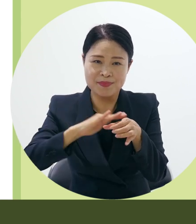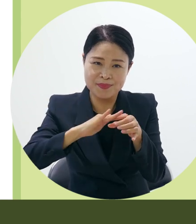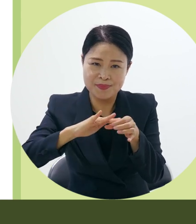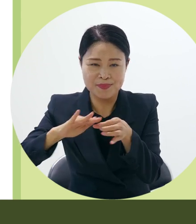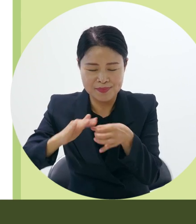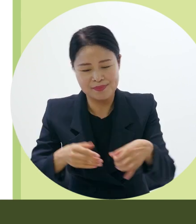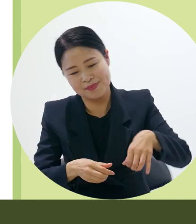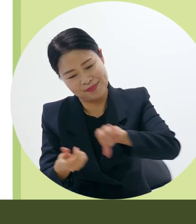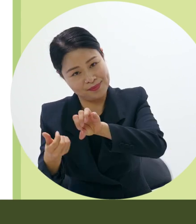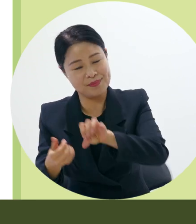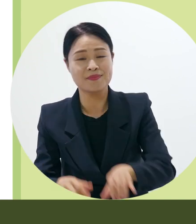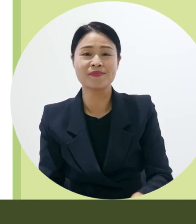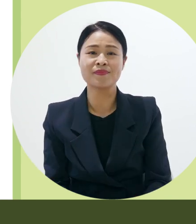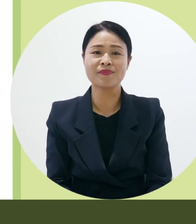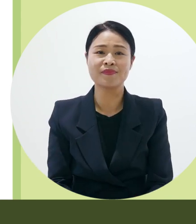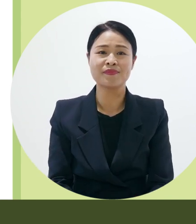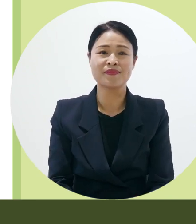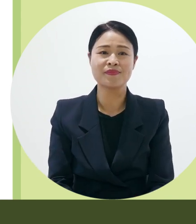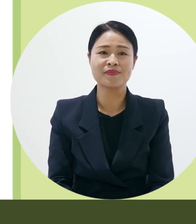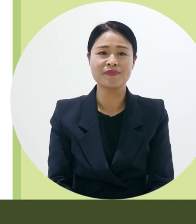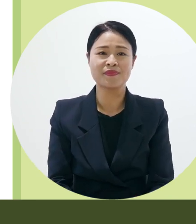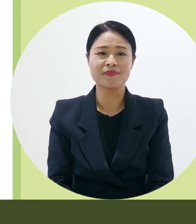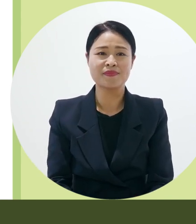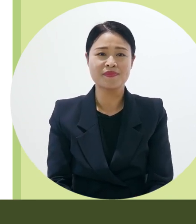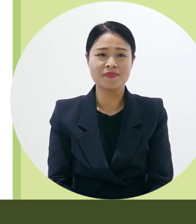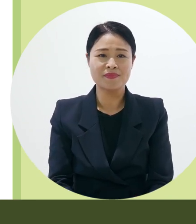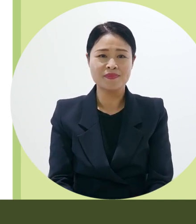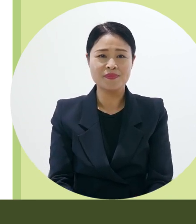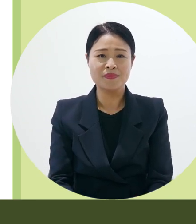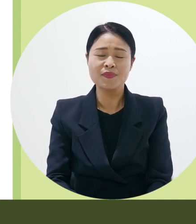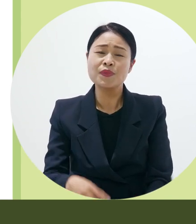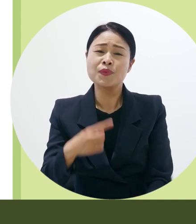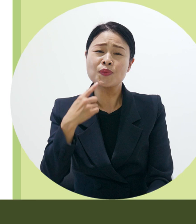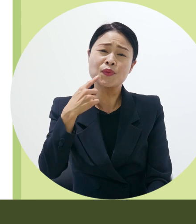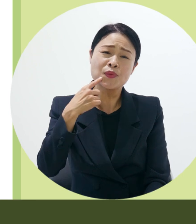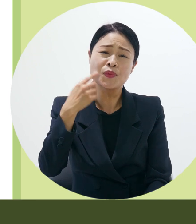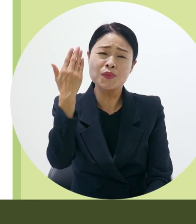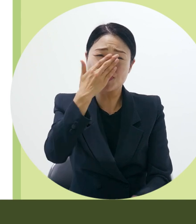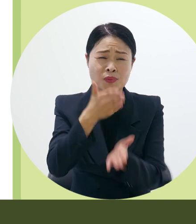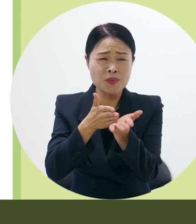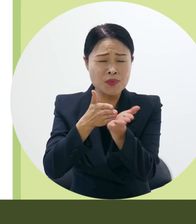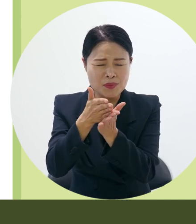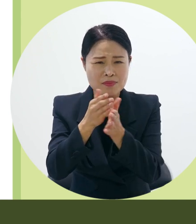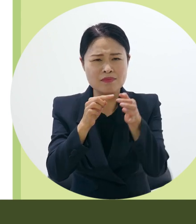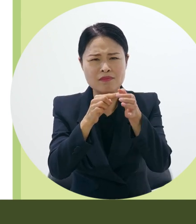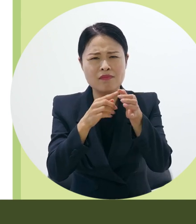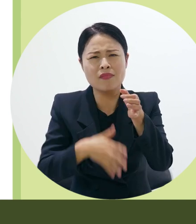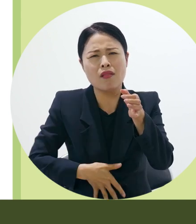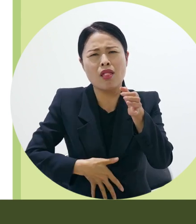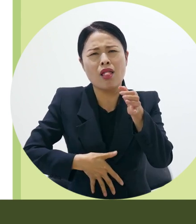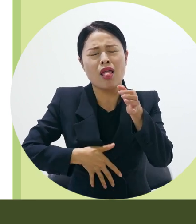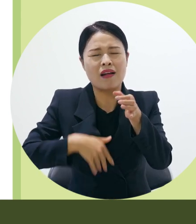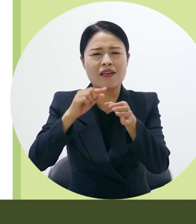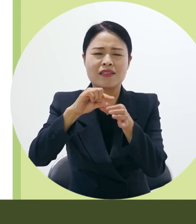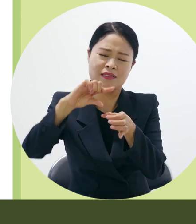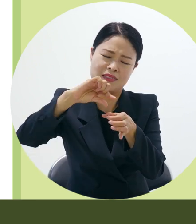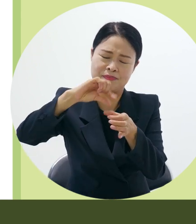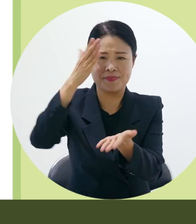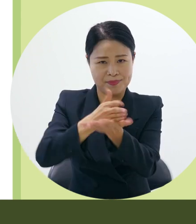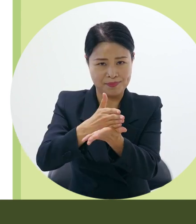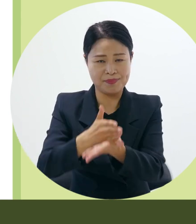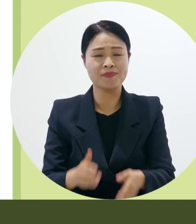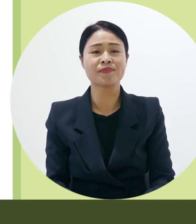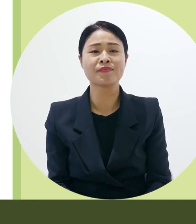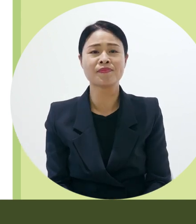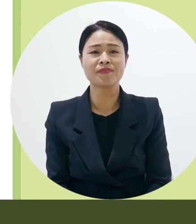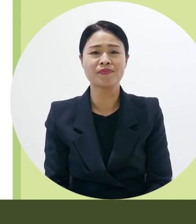본 용액으로 헹구어 잔유물을 제거하십시오. 열 소독용으로 사용하지 마십시오.